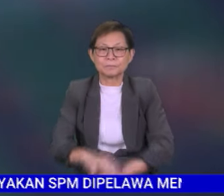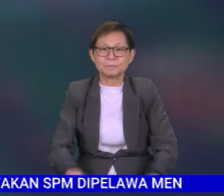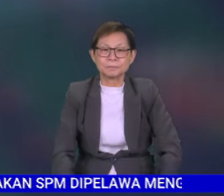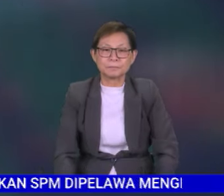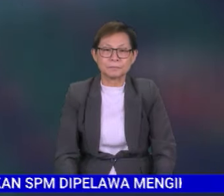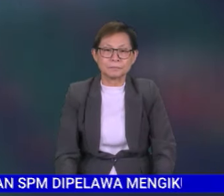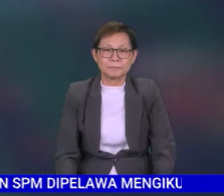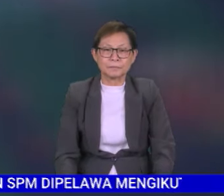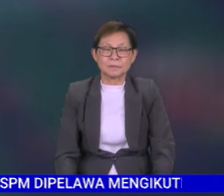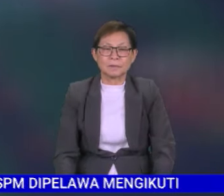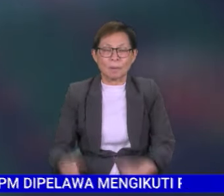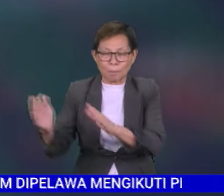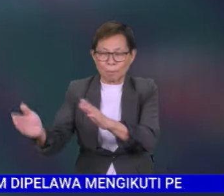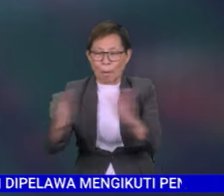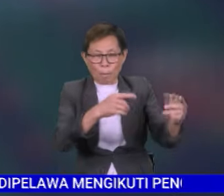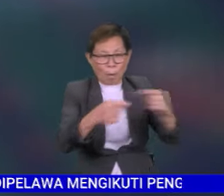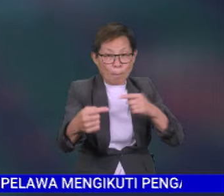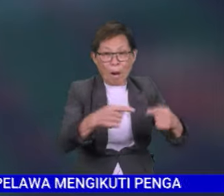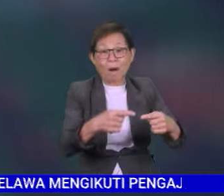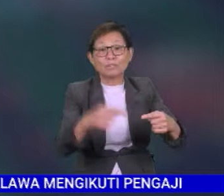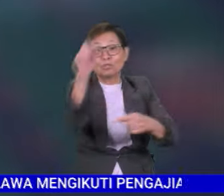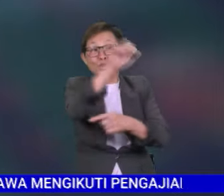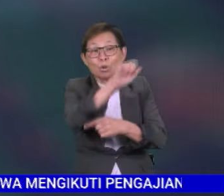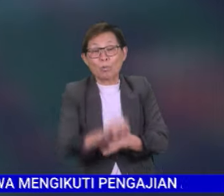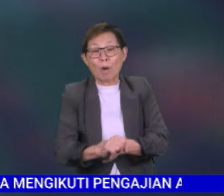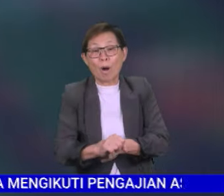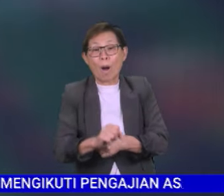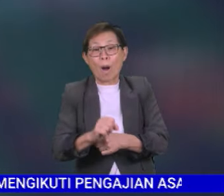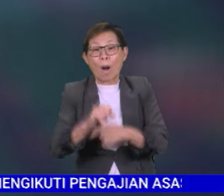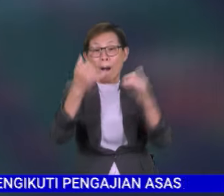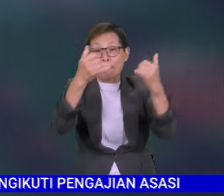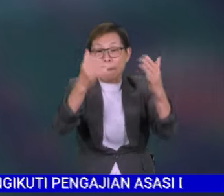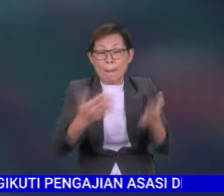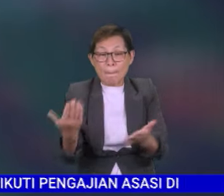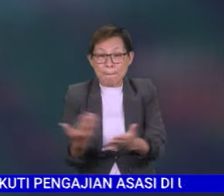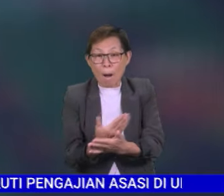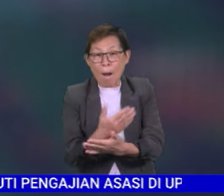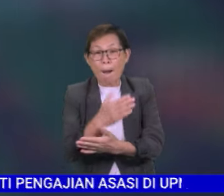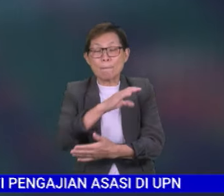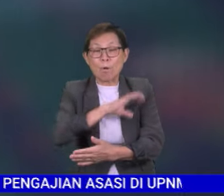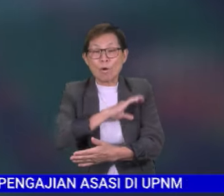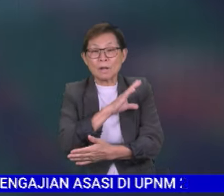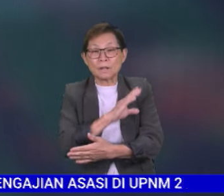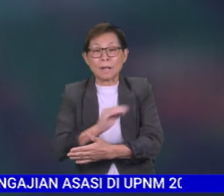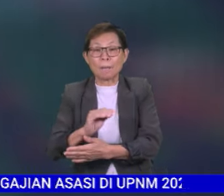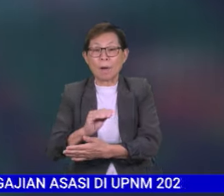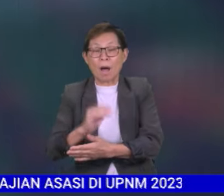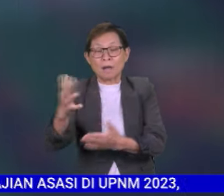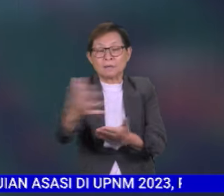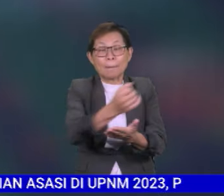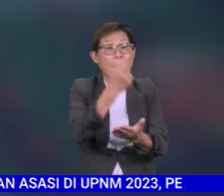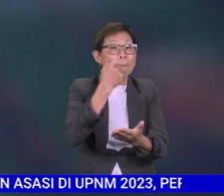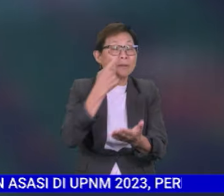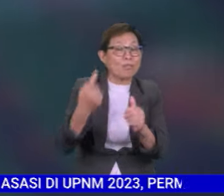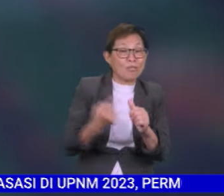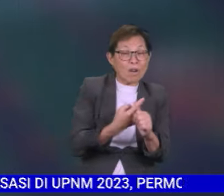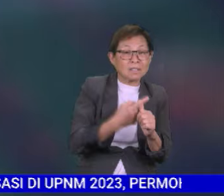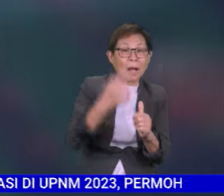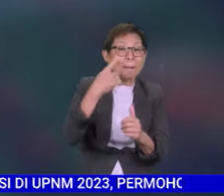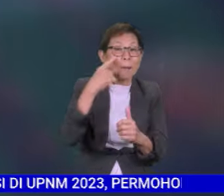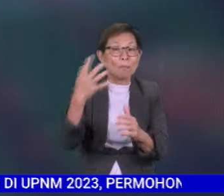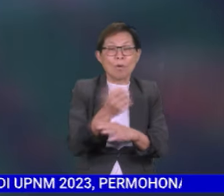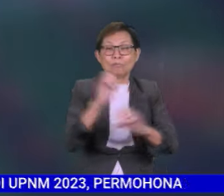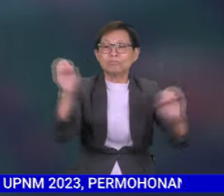Isyak. Baik, kita beralih ke saingan Liga Super. Pendatang baru PDRM FC dan Perak FC masing-masing mengutip mata pertama selepas terikat